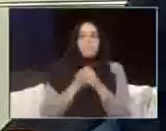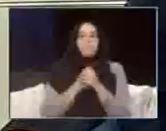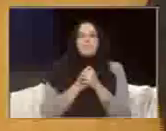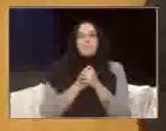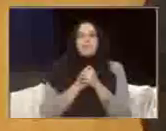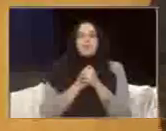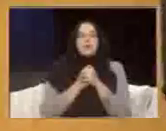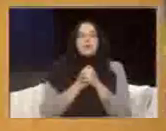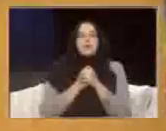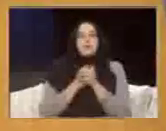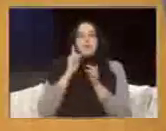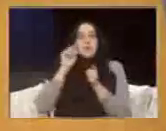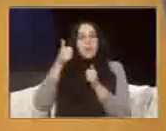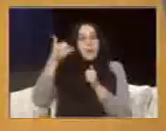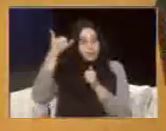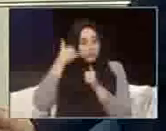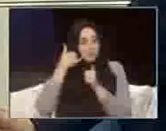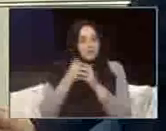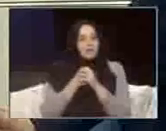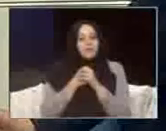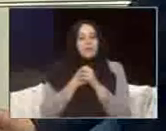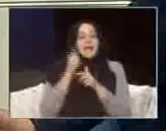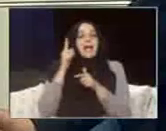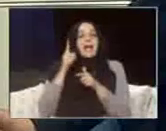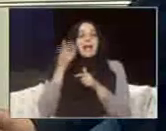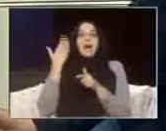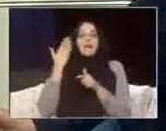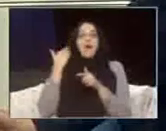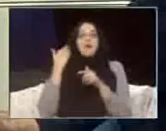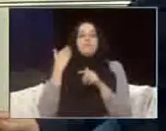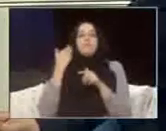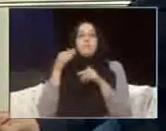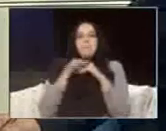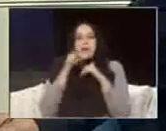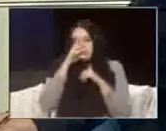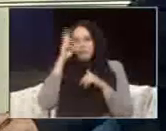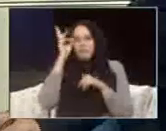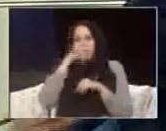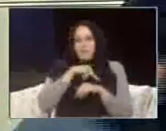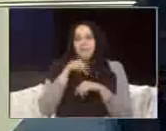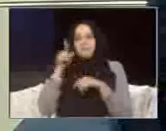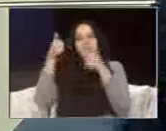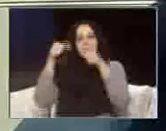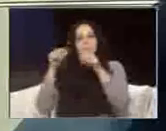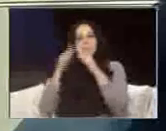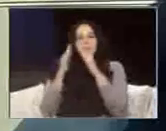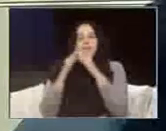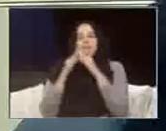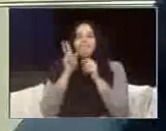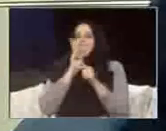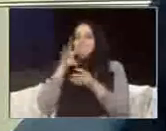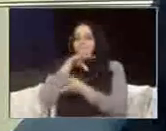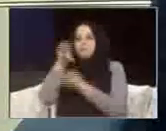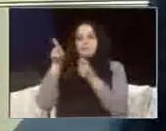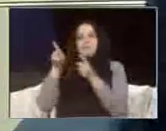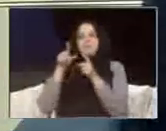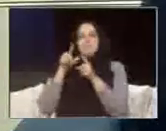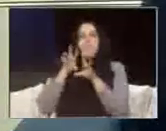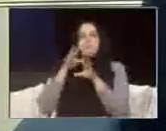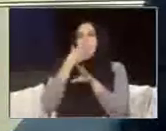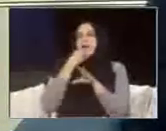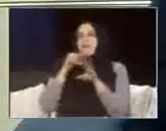زهره تقول انها لم تعتد يعني يد وفاه ووقعت لها مشاكل، خرجت من بيت الزوجيه